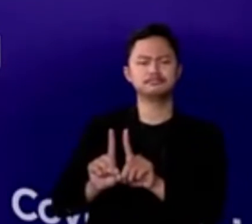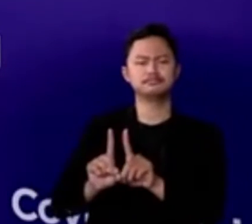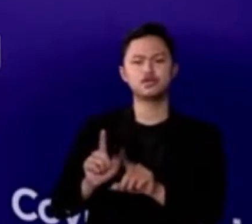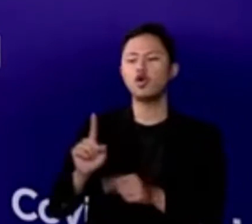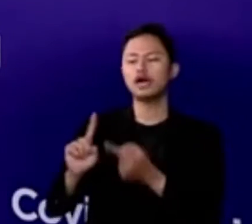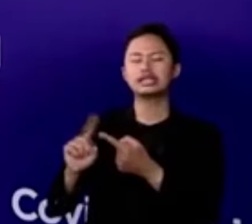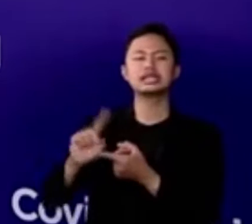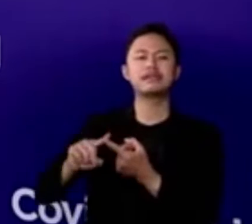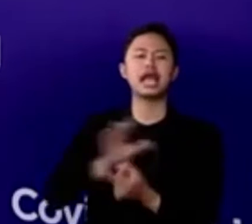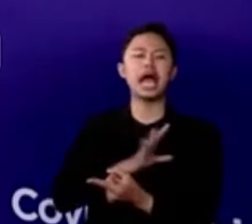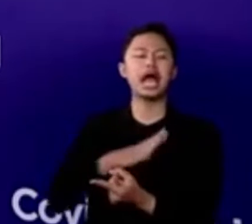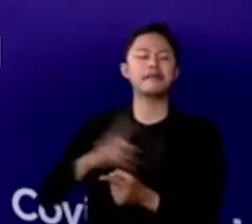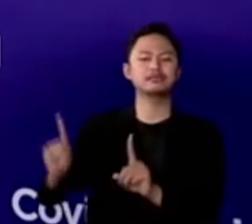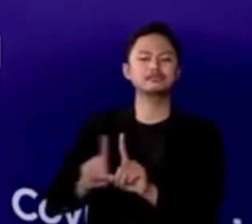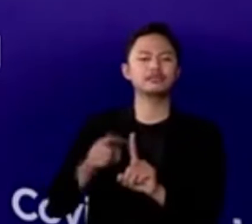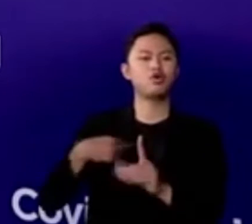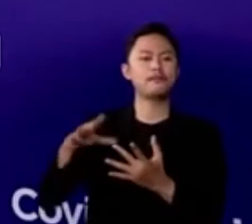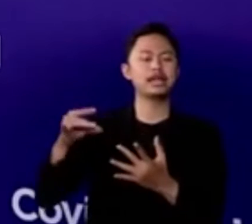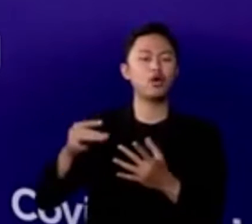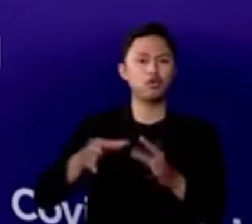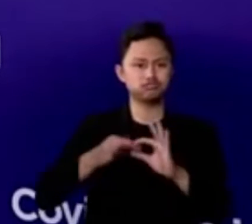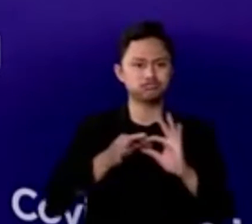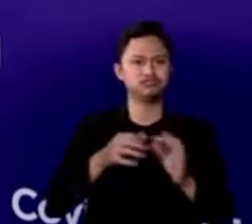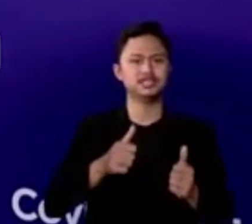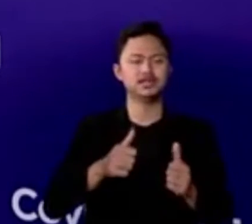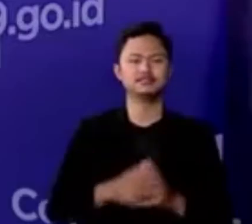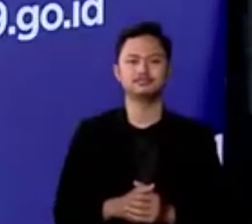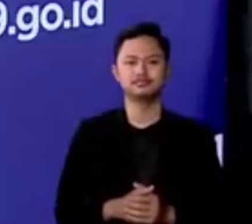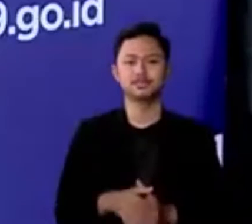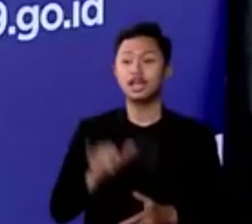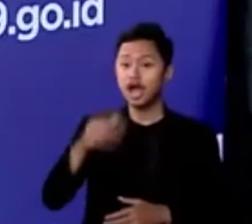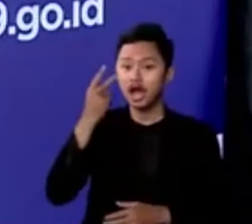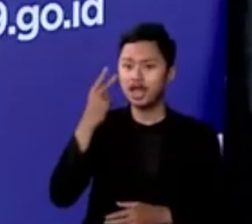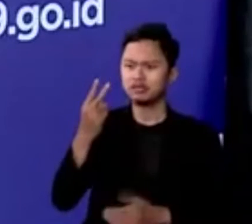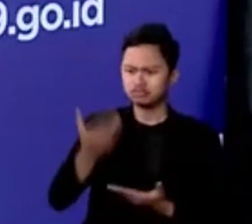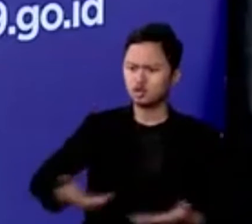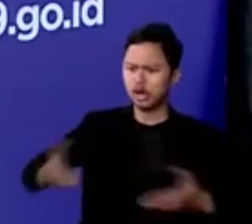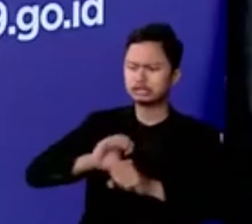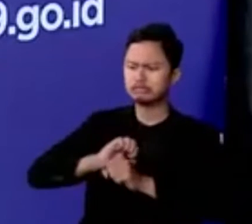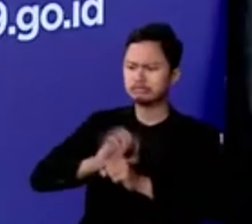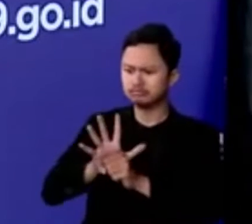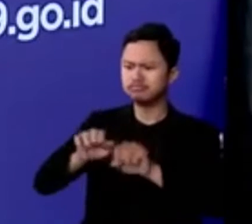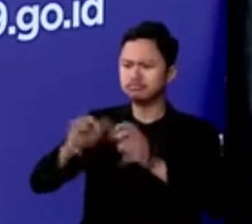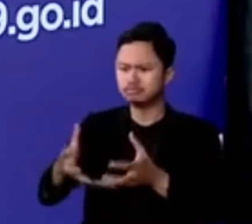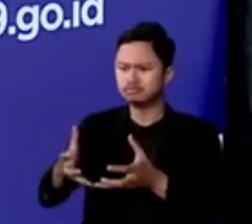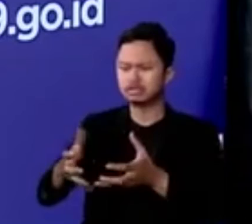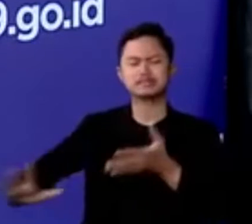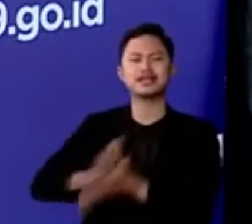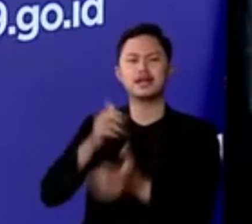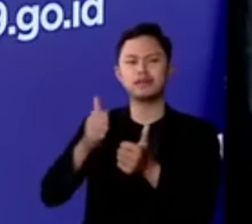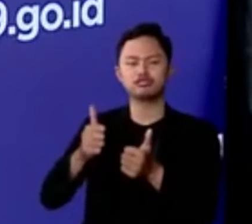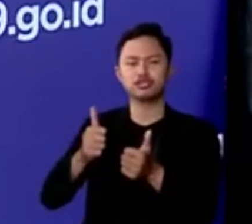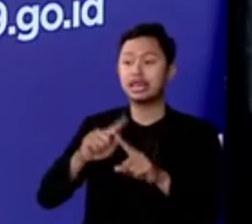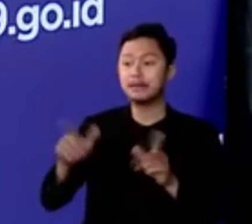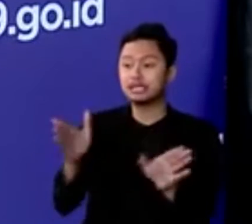lebih eh itu yang akhirnya saya pilih dan kalau kita lihat lagi Pandam ini prospeknya tentu bagus kalian tapi sebelum kita bicara soal prospek nih